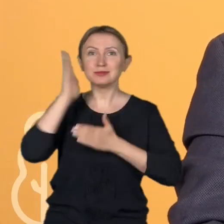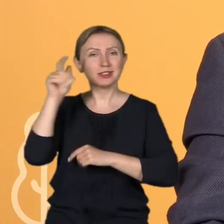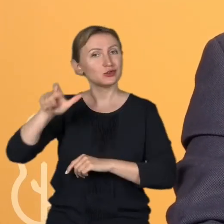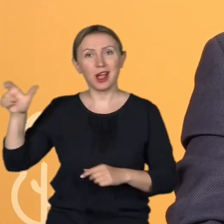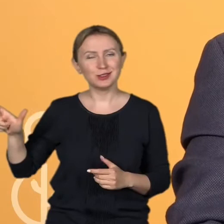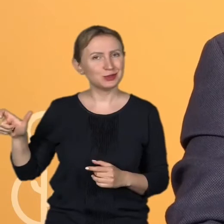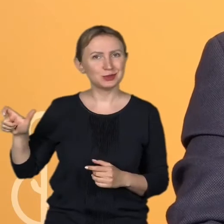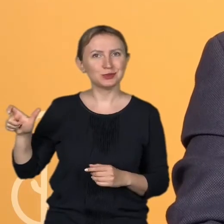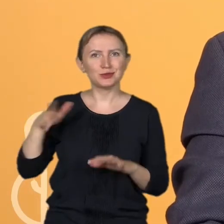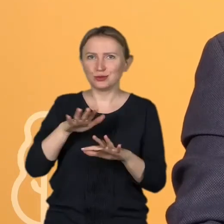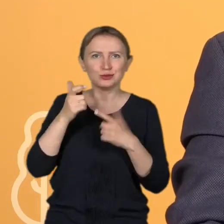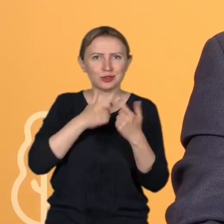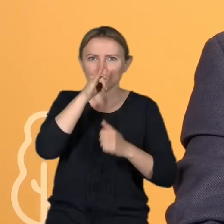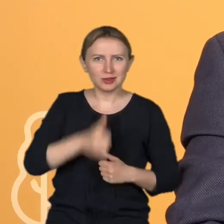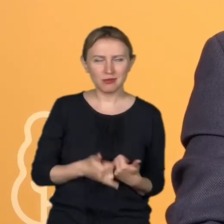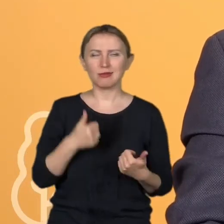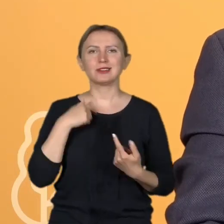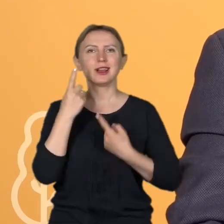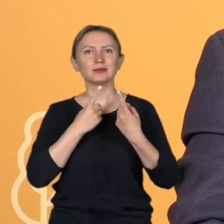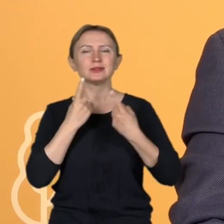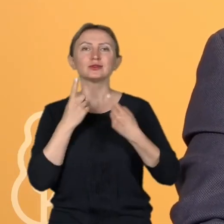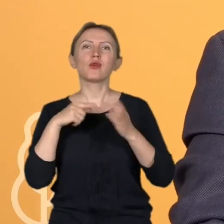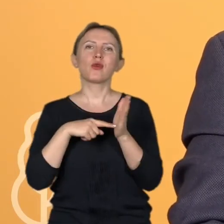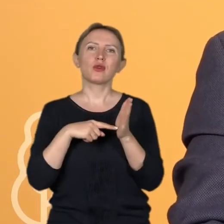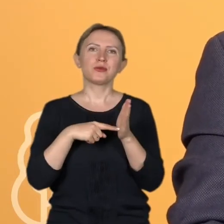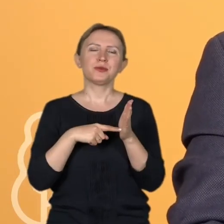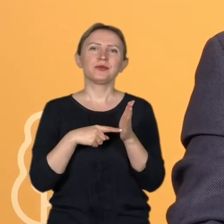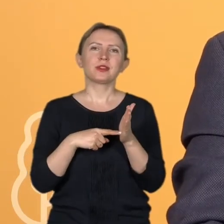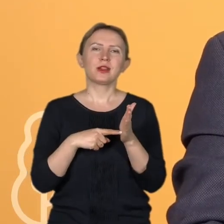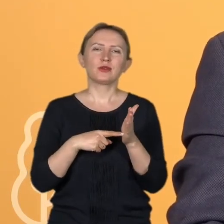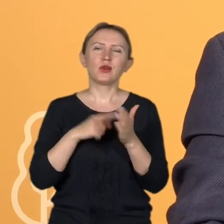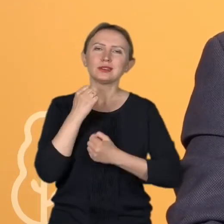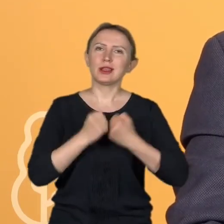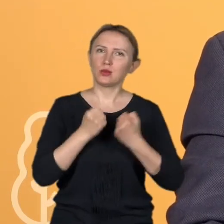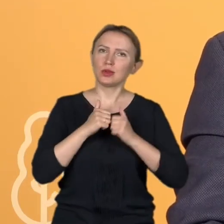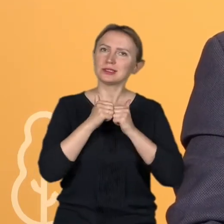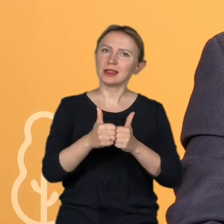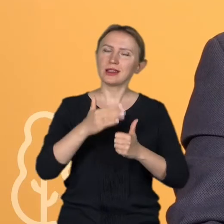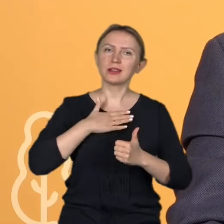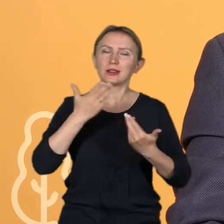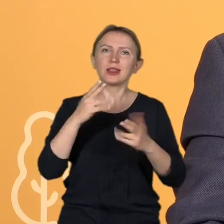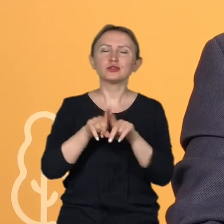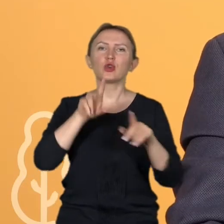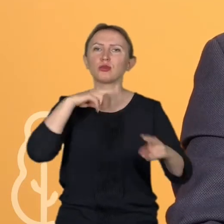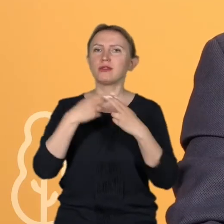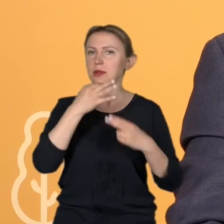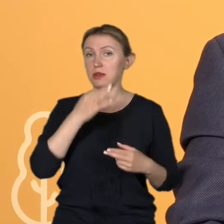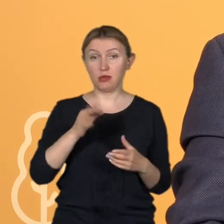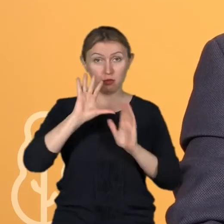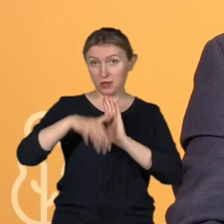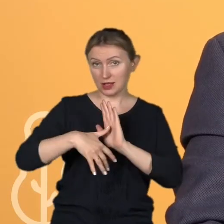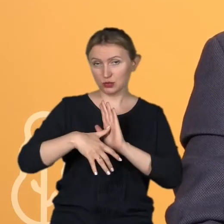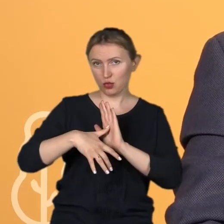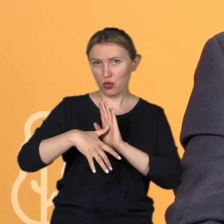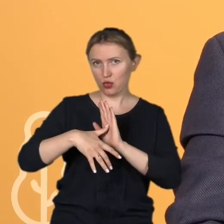właśnie wiele się nie da zrobić. I sądzę, że to jest duże wyzwanie. Znaczy odpowiedź na pytanie, czy miasto